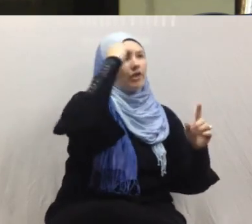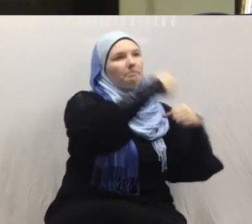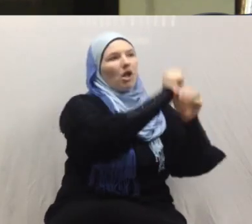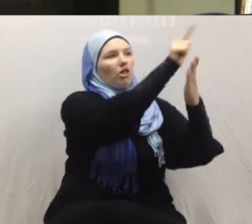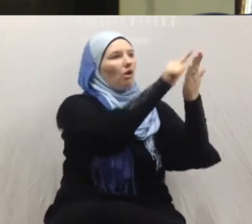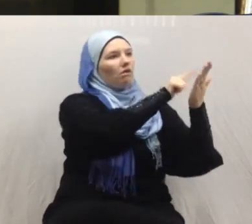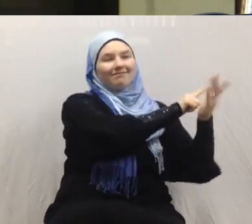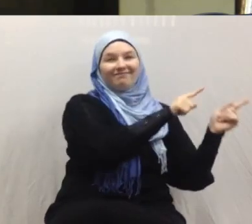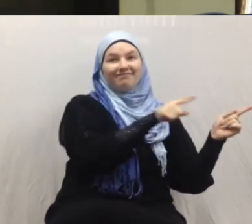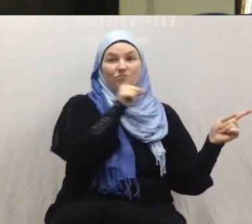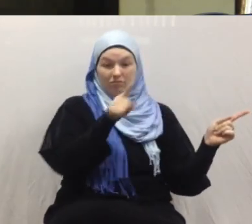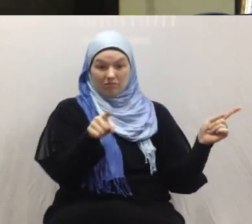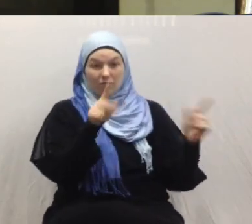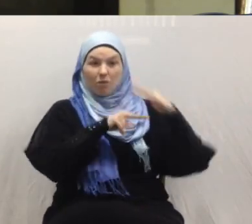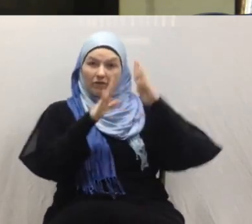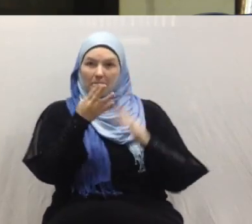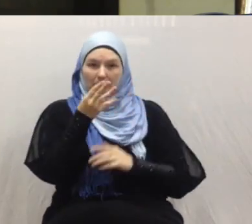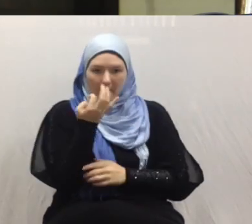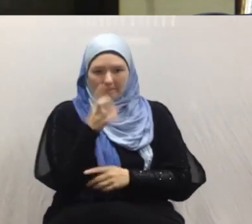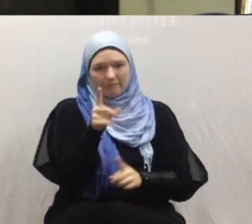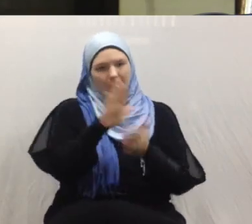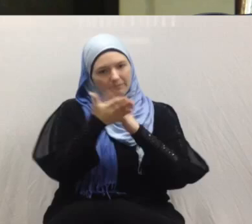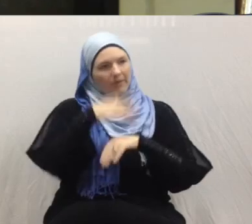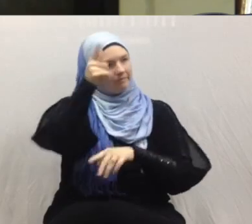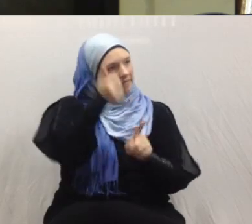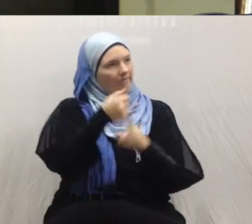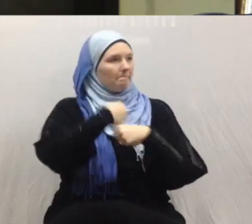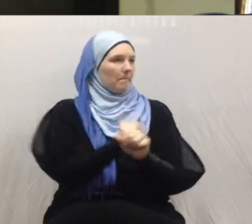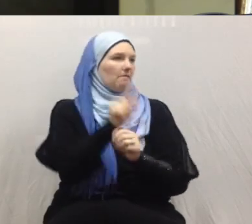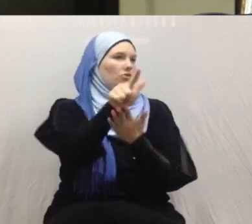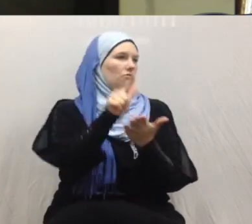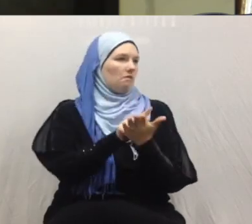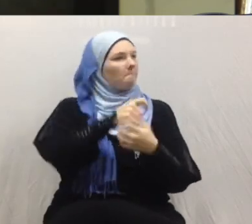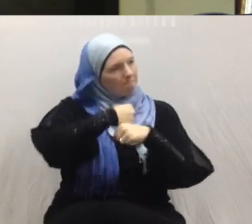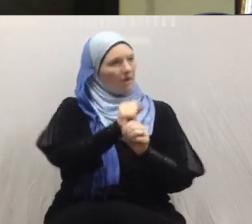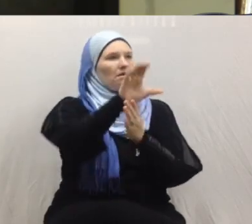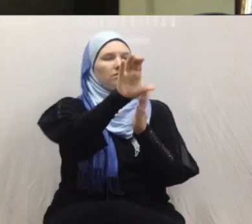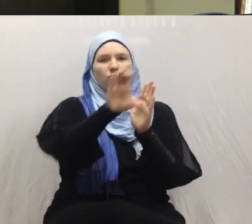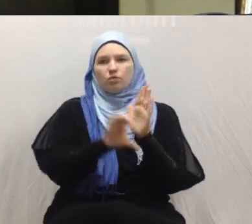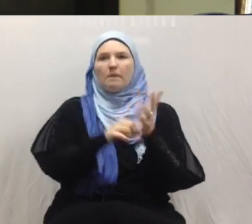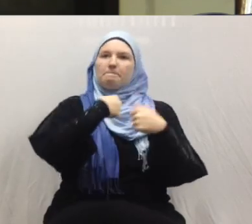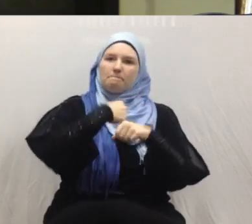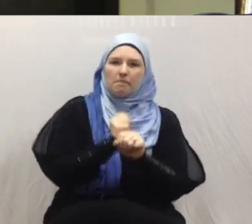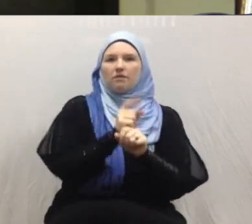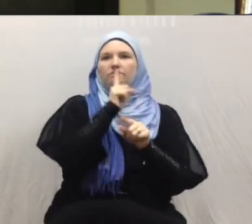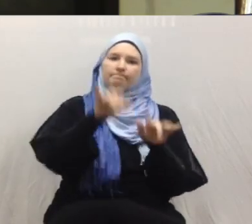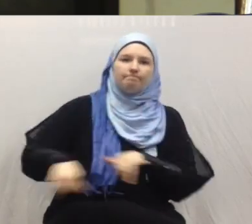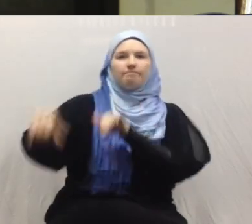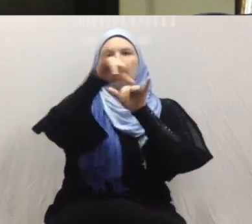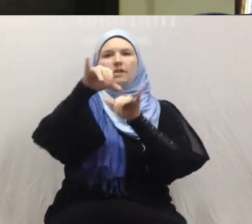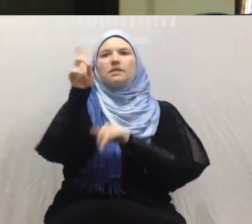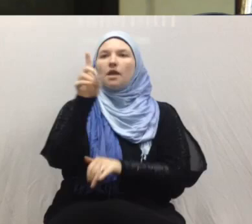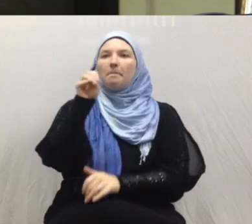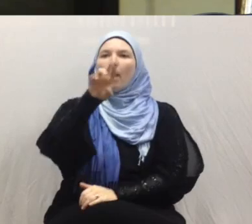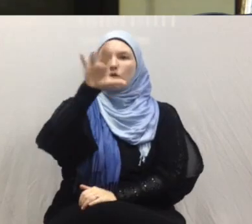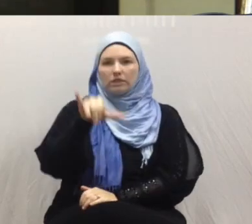اهدنا فيمن هديت، وعافنا فيمن عافيت، وتولنا فيمن توليت، وقنا واصرف عنا شر ما قضيت. اللهم